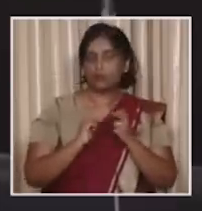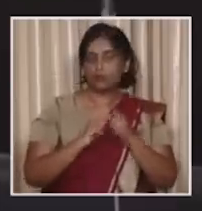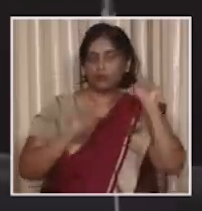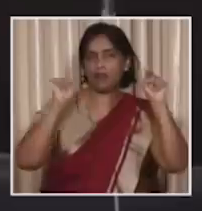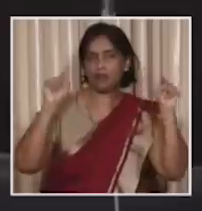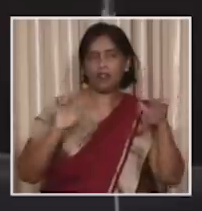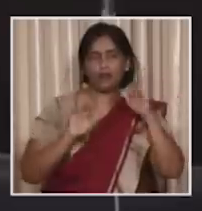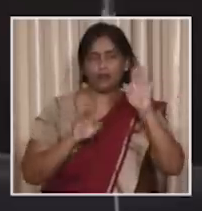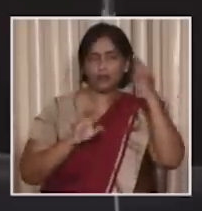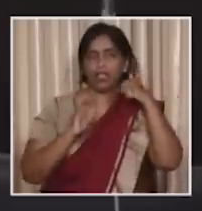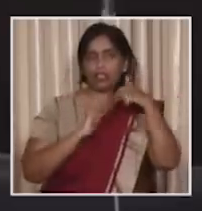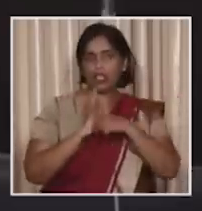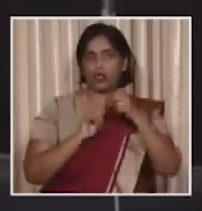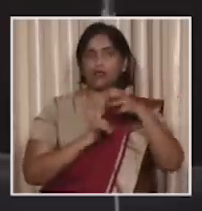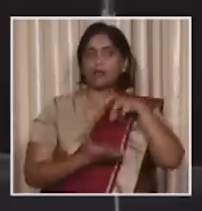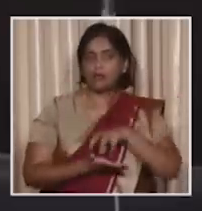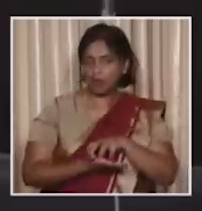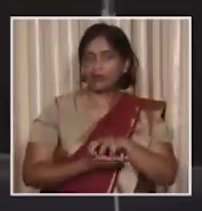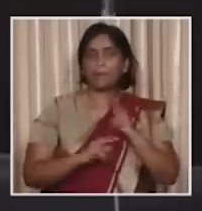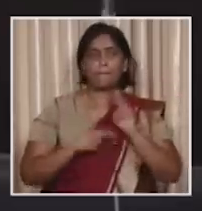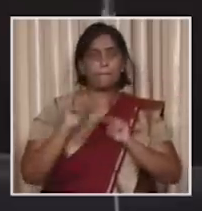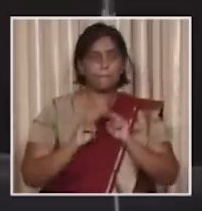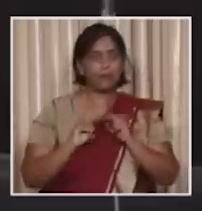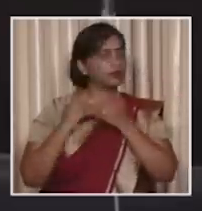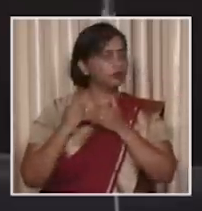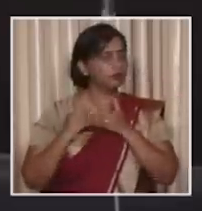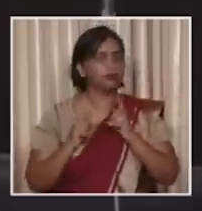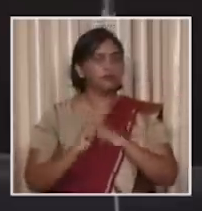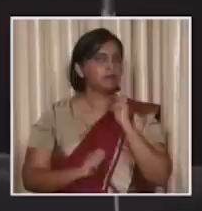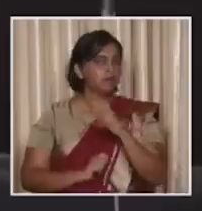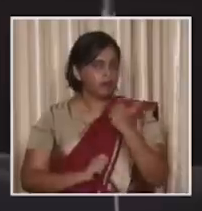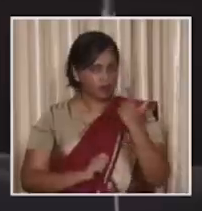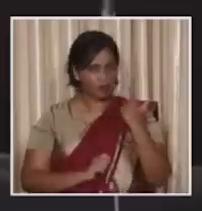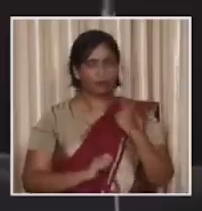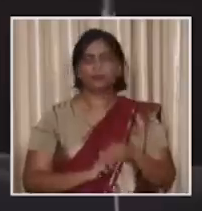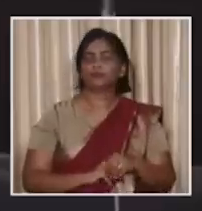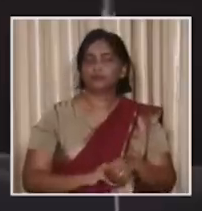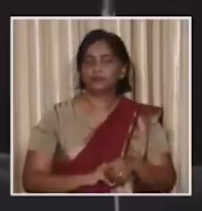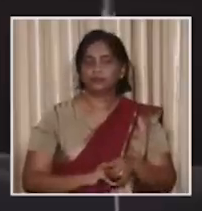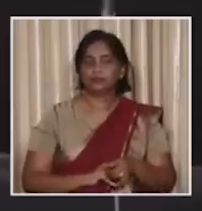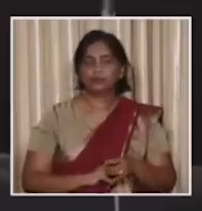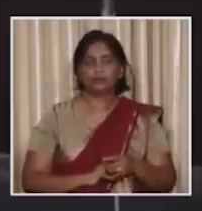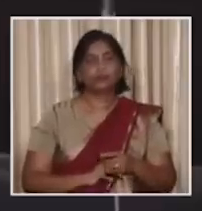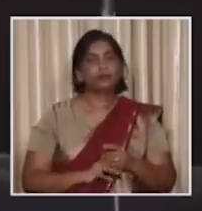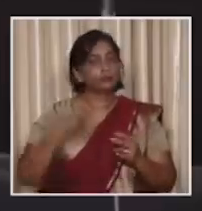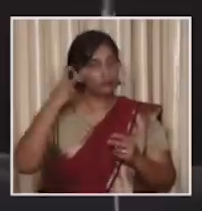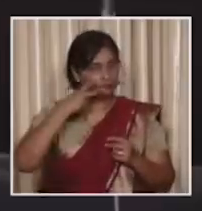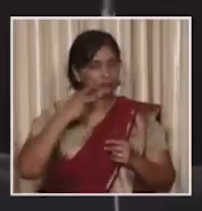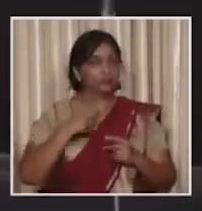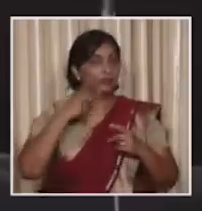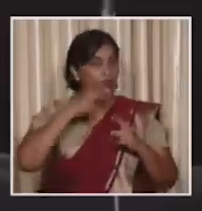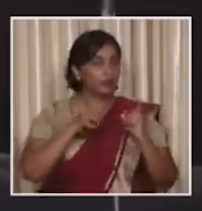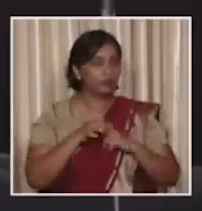තිනවා. විශේෂයෙන් දකුණු පළාතේ පෙබරවාරි මාසේ ඉඳලා ගෙවීම් කළා නේ. 2.